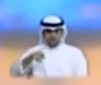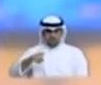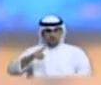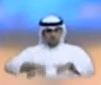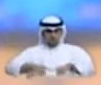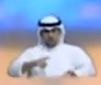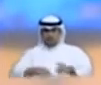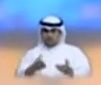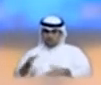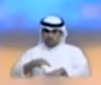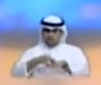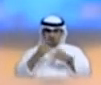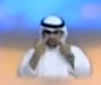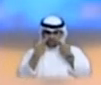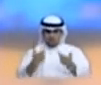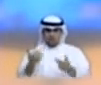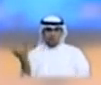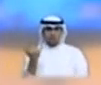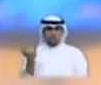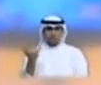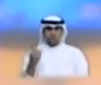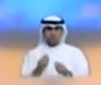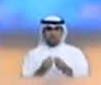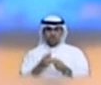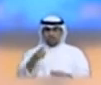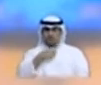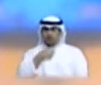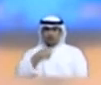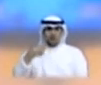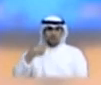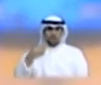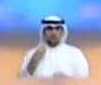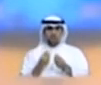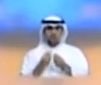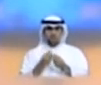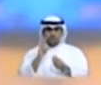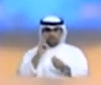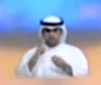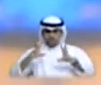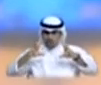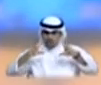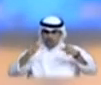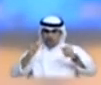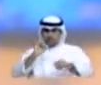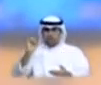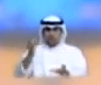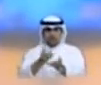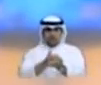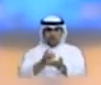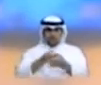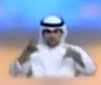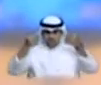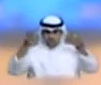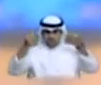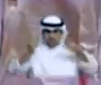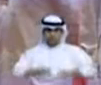أمن وشعوب المنطقة ومصالحها العليا، وتشكل خطرا حقيقيا على المنجزات الحضارية والاقتصادية والثقافية